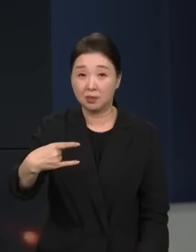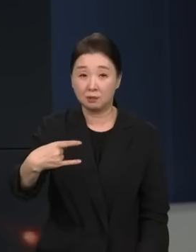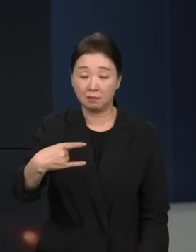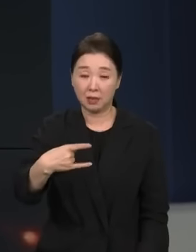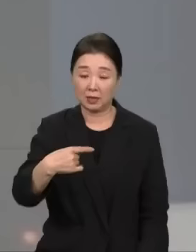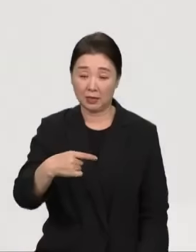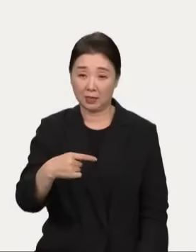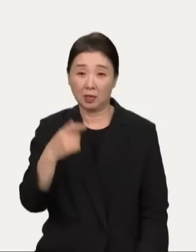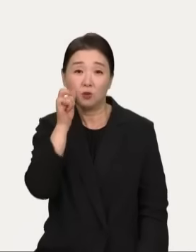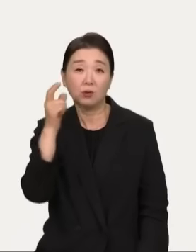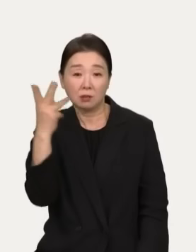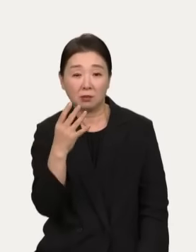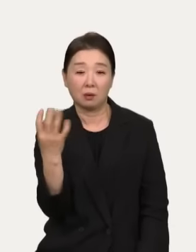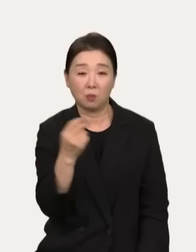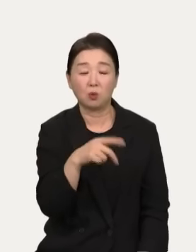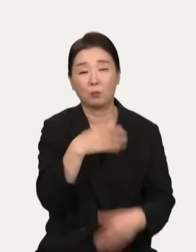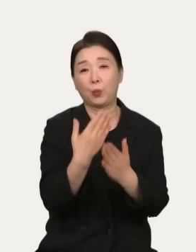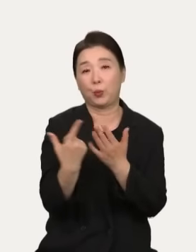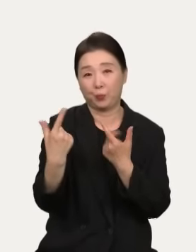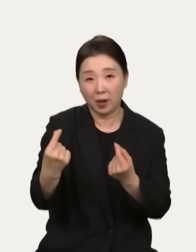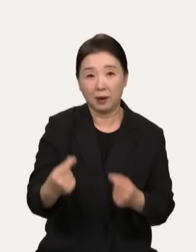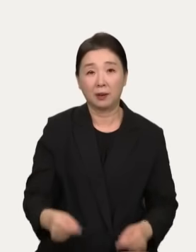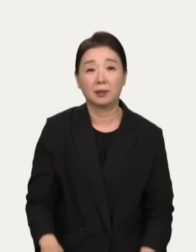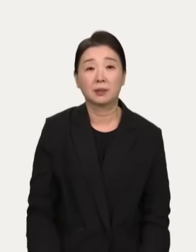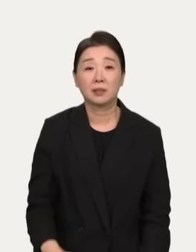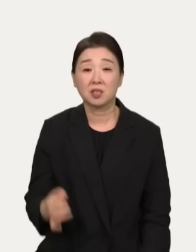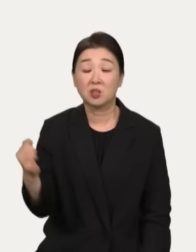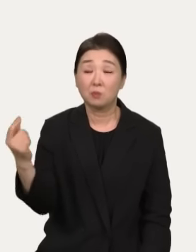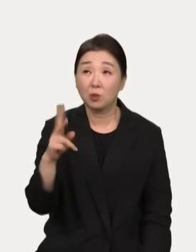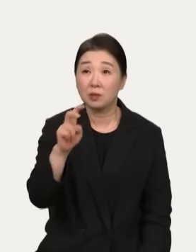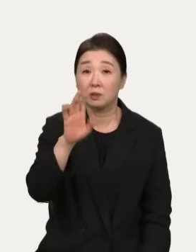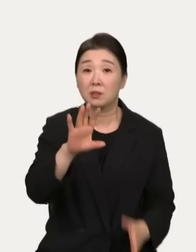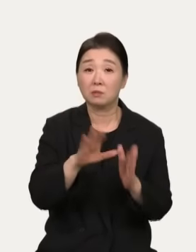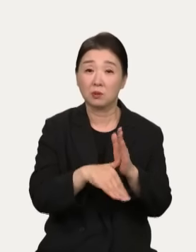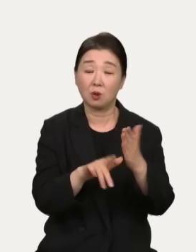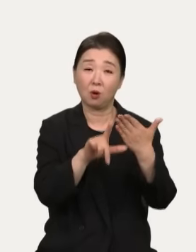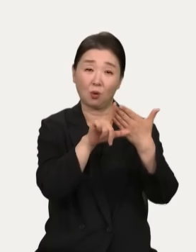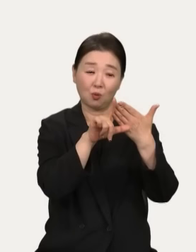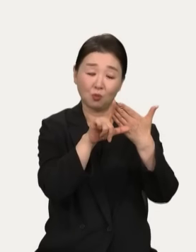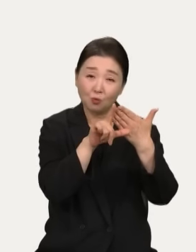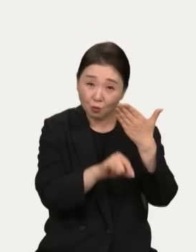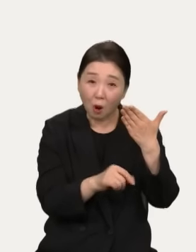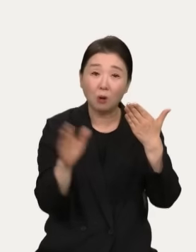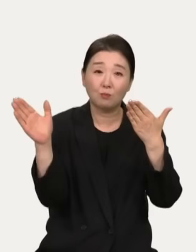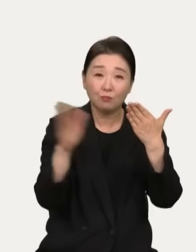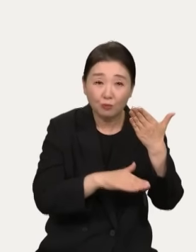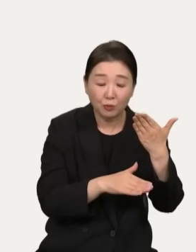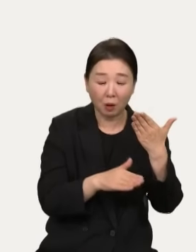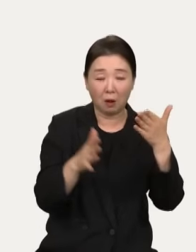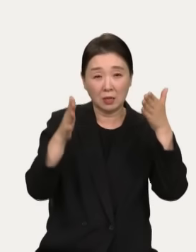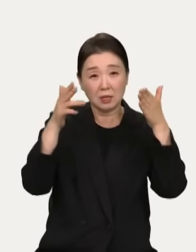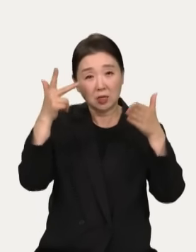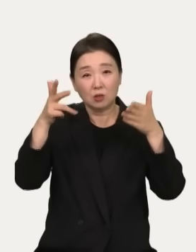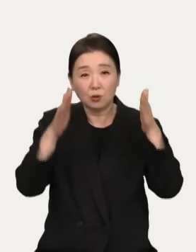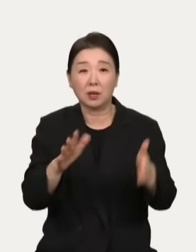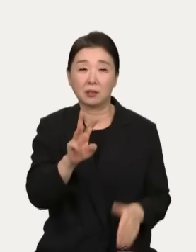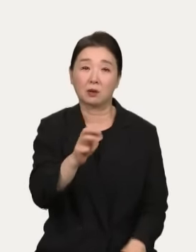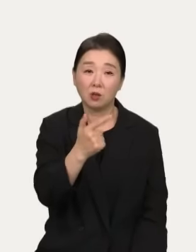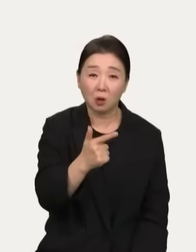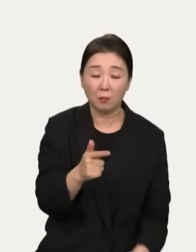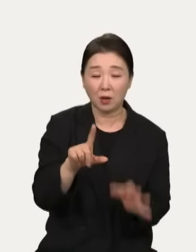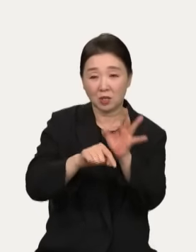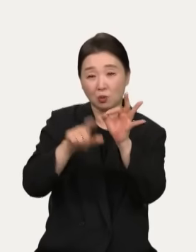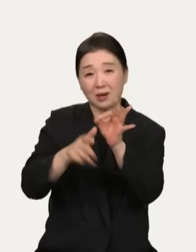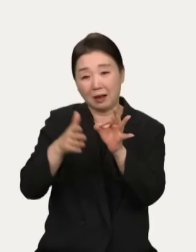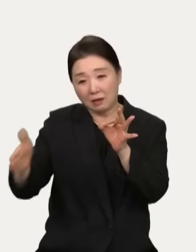김여사의 휴대 전화 번호는 모두 같습니다 이번으로 2020년 9월 일주일 사이 36번 10월까지 넓히면 모두